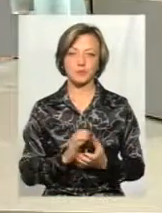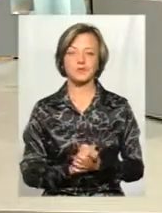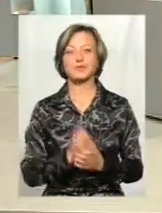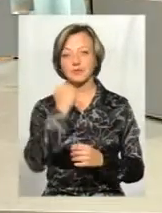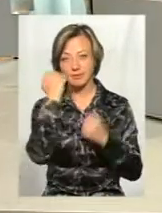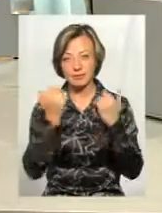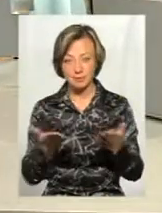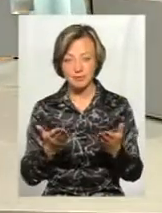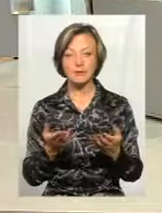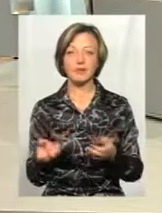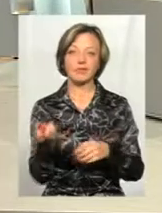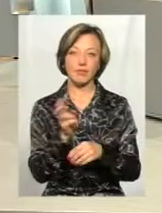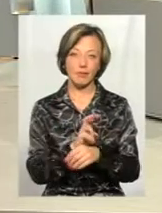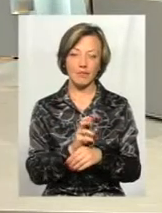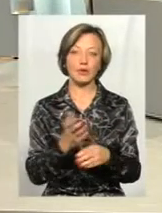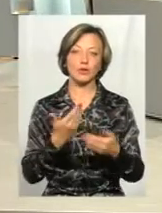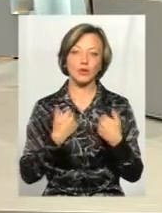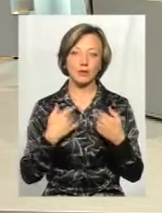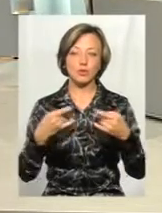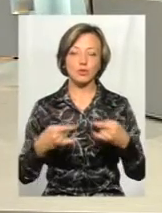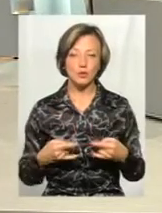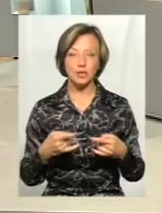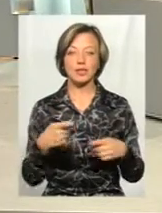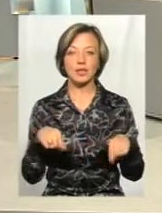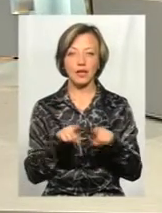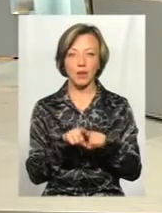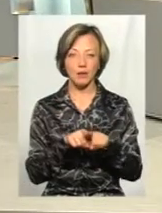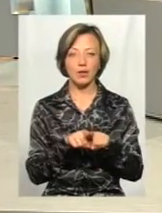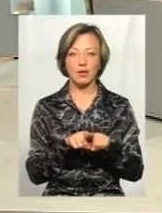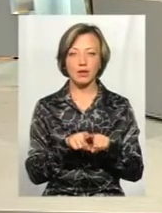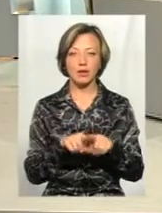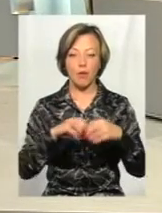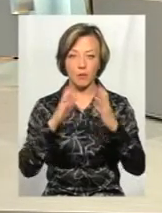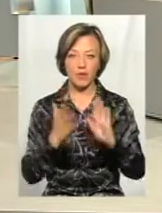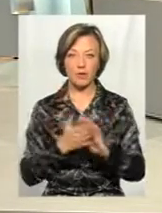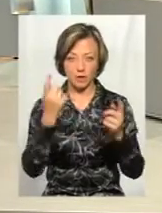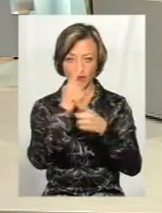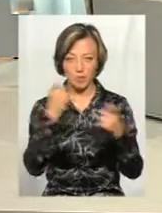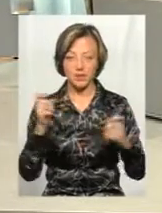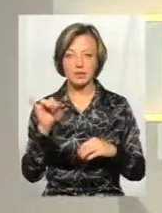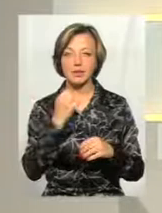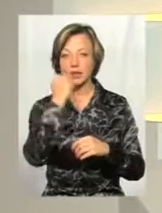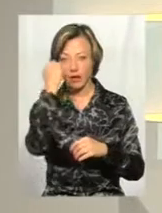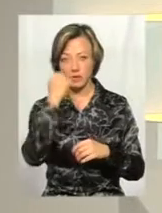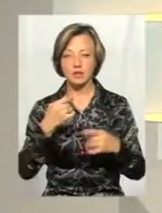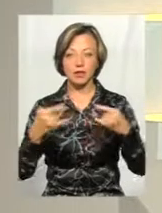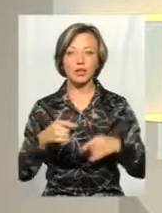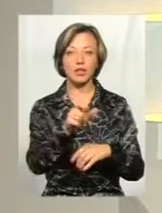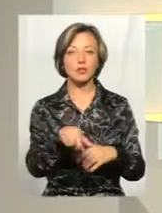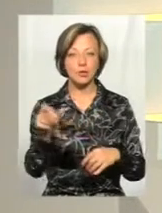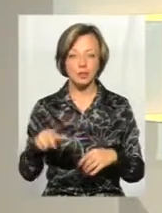Дякую, пане Андрію. Дякую, що завітали вам сьогодні до нас у студію за таку об'ємну інформацію. І дякуємо також нашим